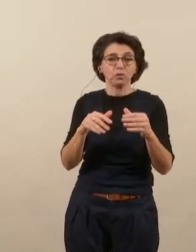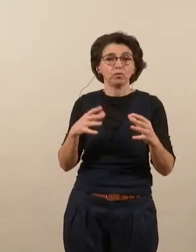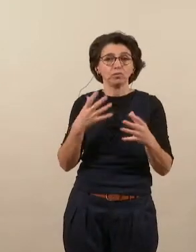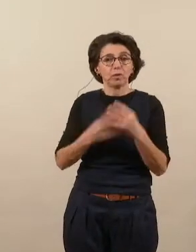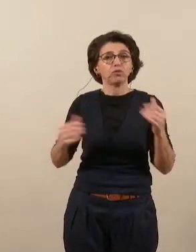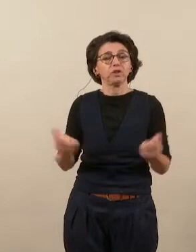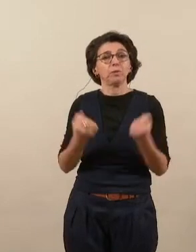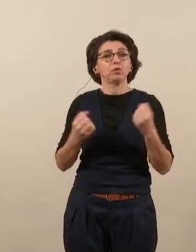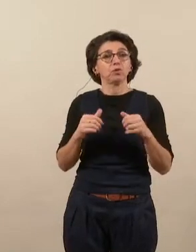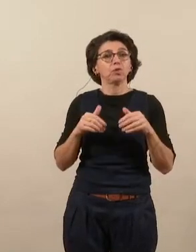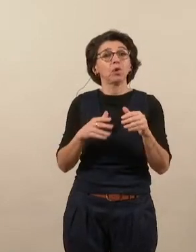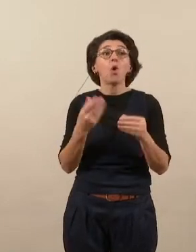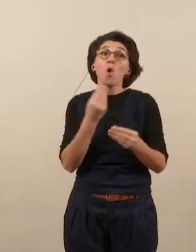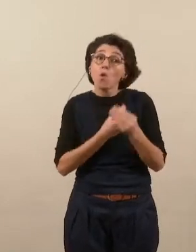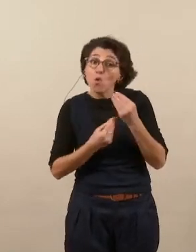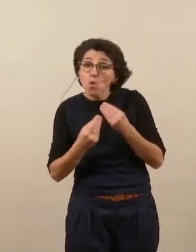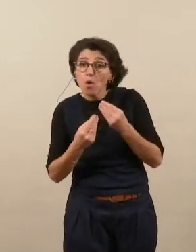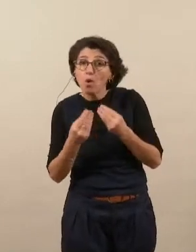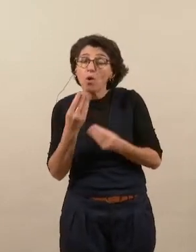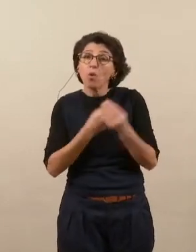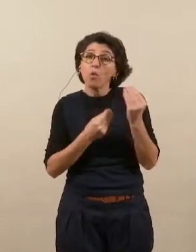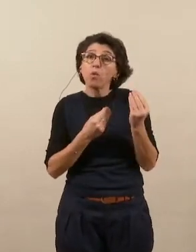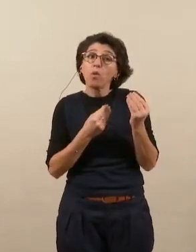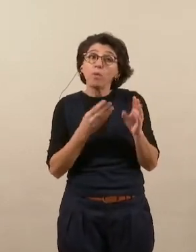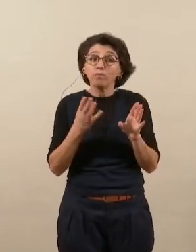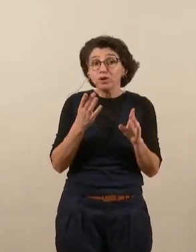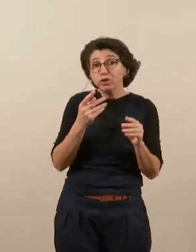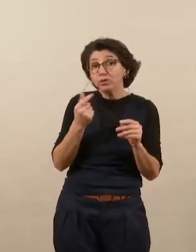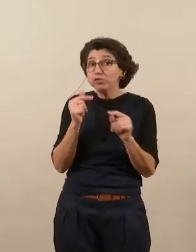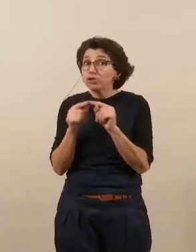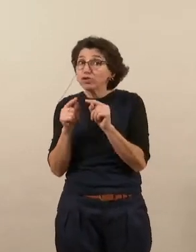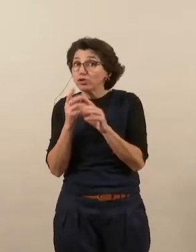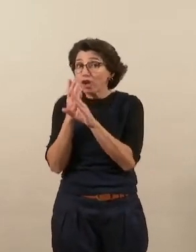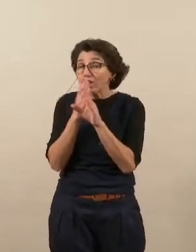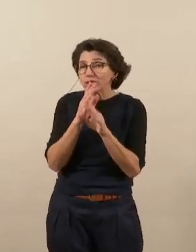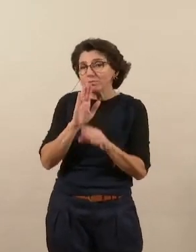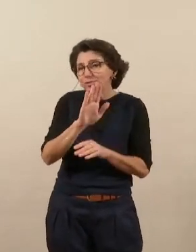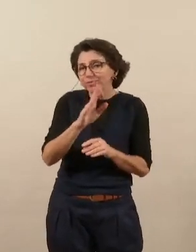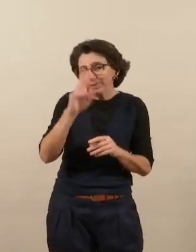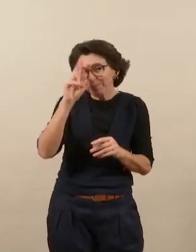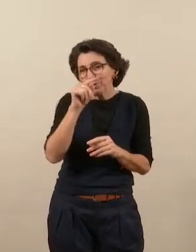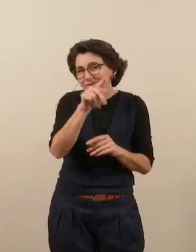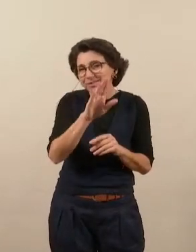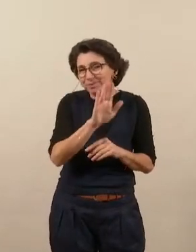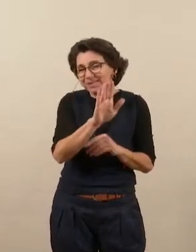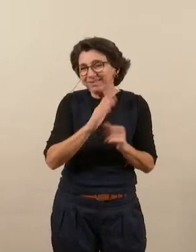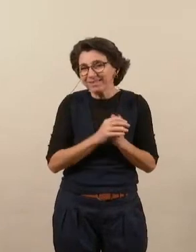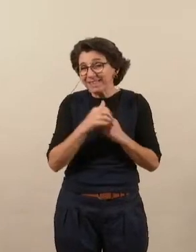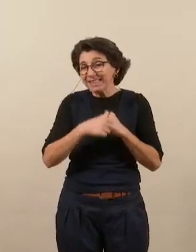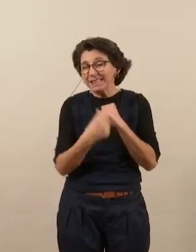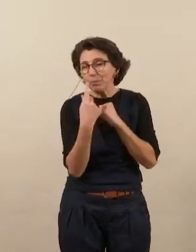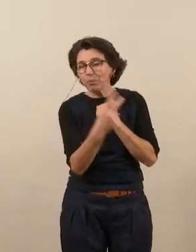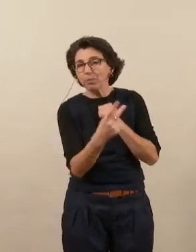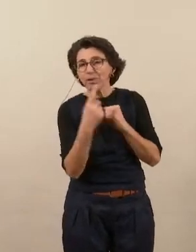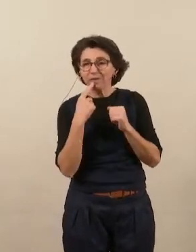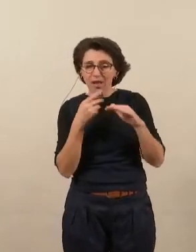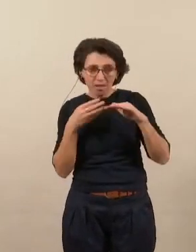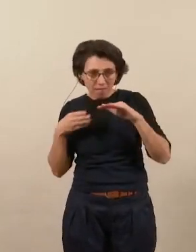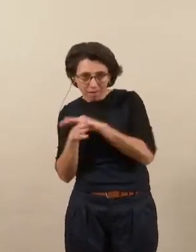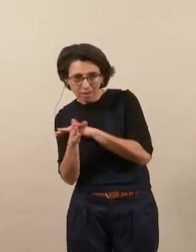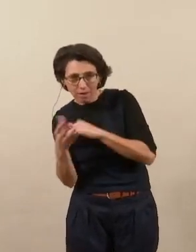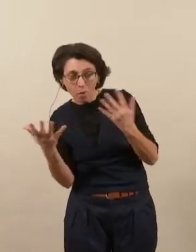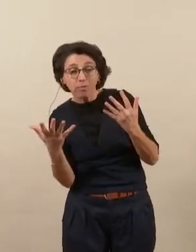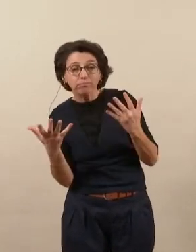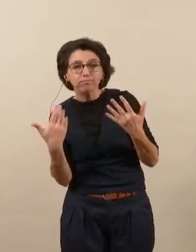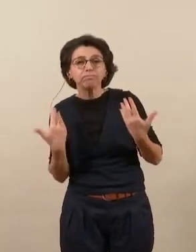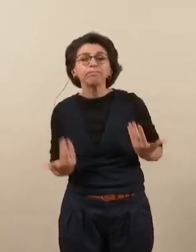Soit il y a des cachotteries, et ça c'est aussi possible, c'est un peu coutumier chez vous, mais alors ça veut dire qu'il y a anguille sous roche, et aujourd'hui, on ne sait